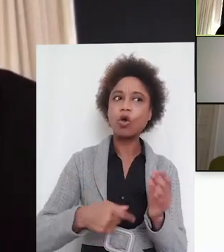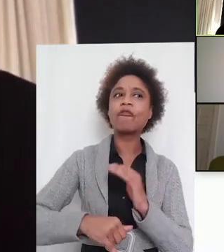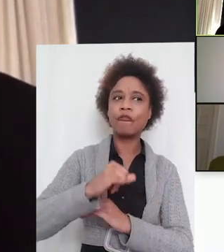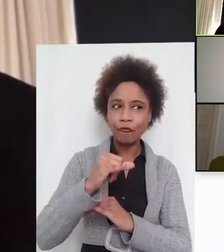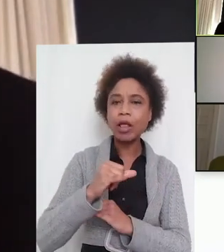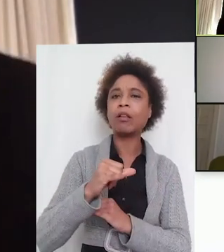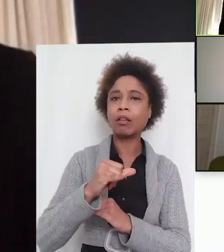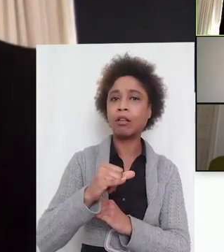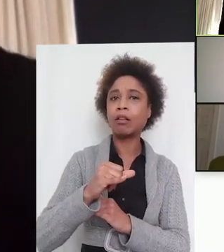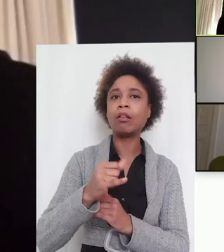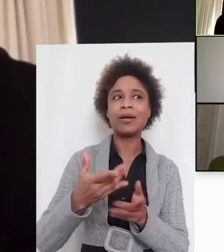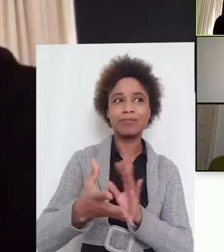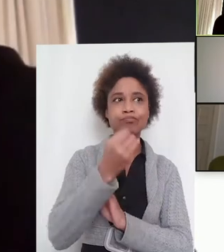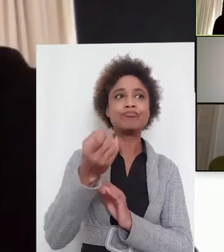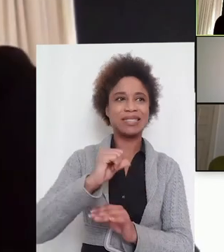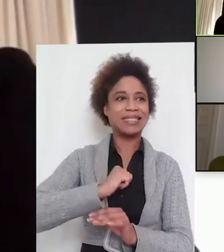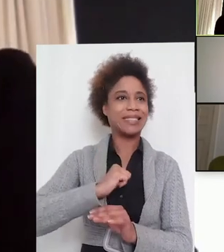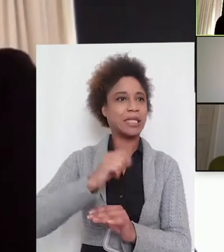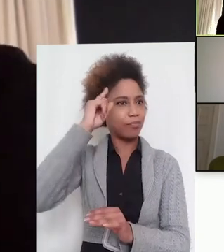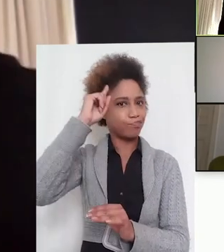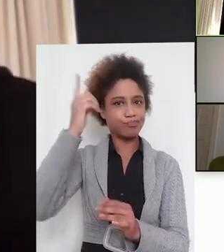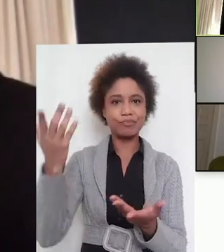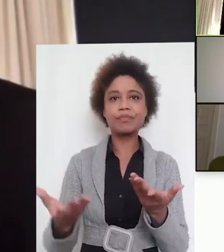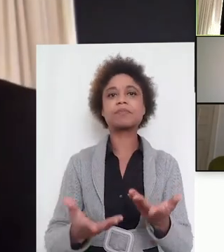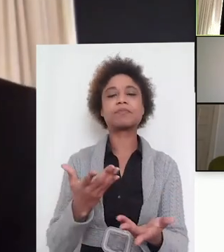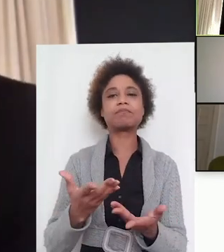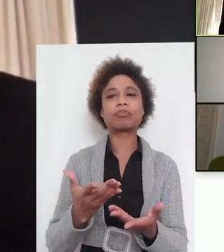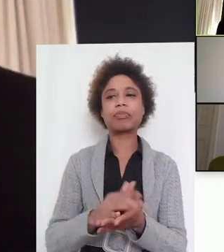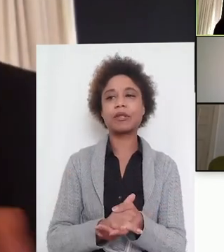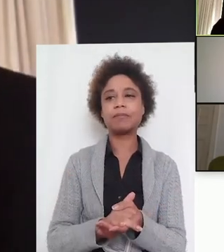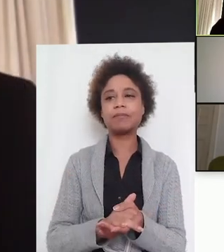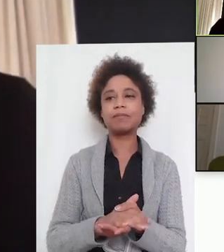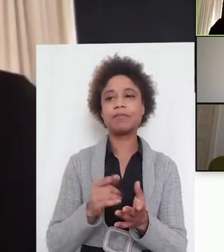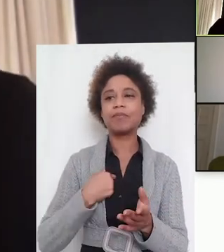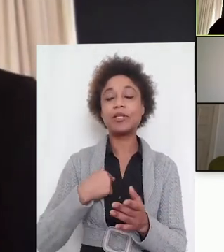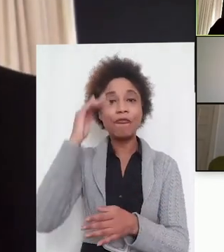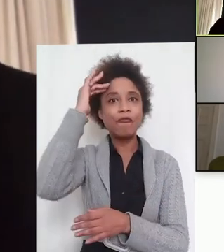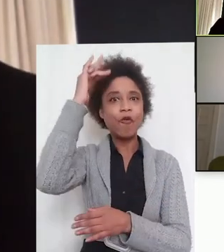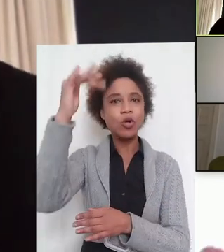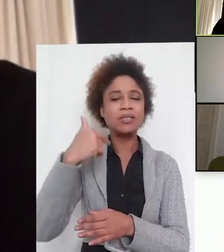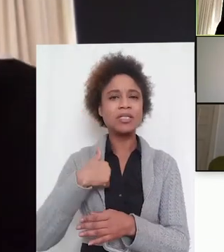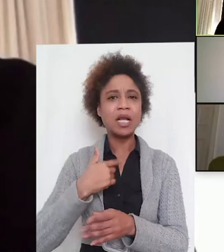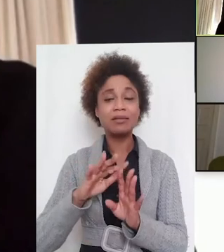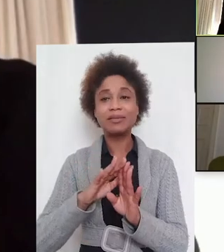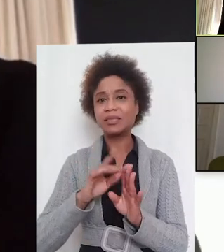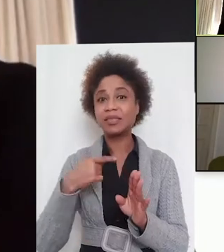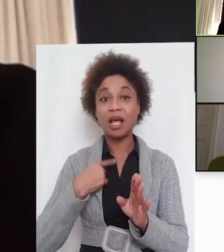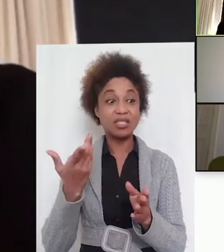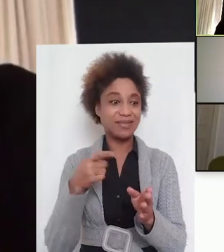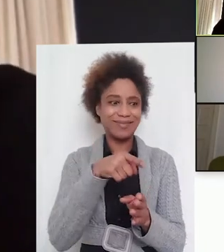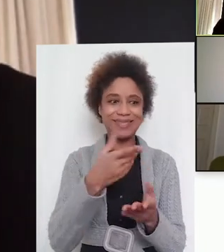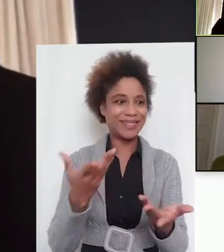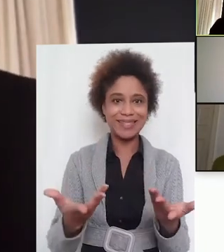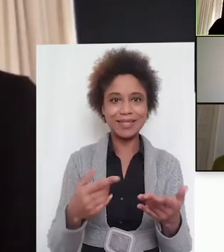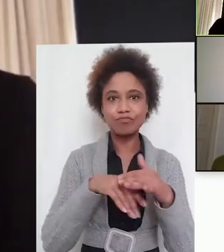komen die ik zelf niet eens bedacht heb. En dus dat kan ik me helemaal voorstellen, dat als je helemaal niet daar vandaan komt